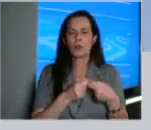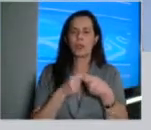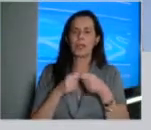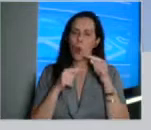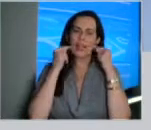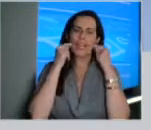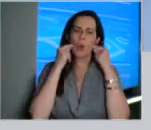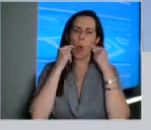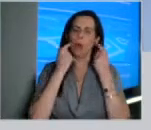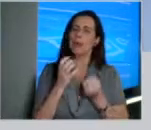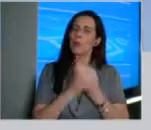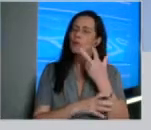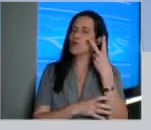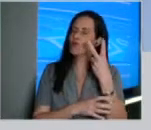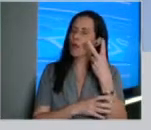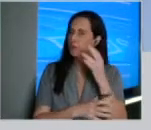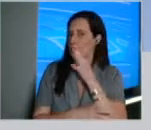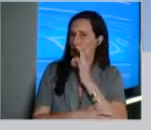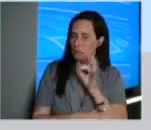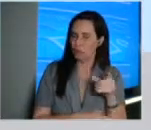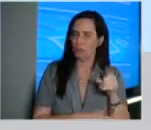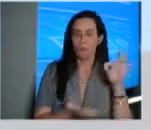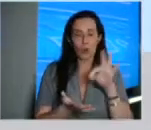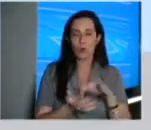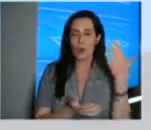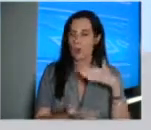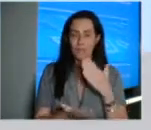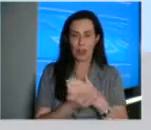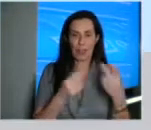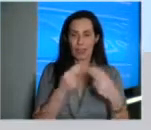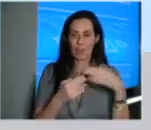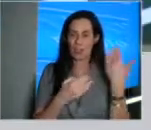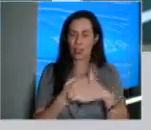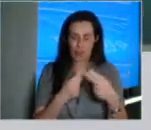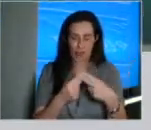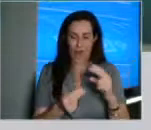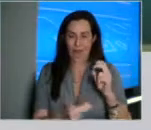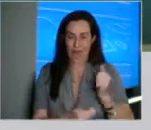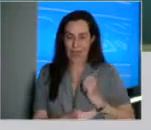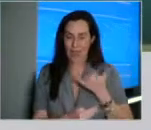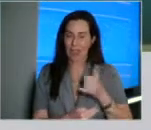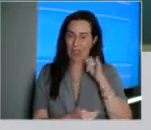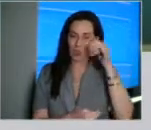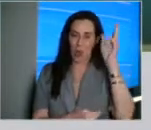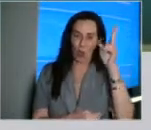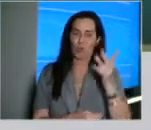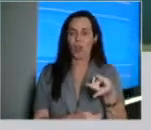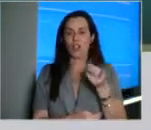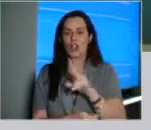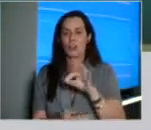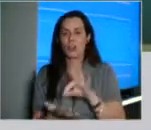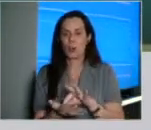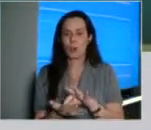חיוך, שהקימו שני בני נוער, שבאותו שלב הם היו כבר לקראת סוף גיוס. אחד היה צריך לטוס לחול להתגייס, והשני בדיוק